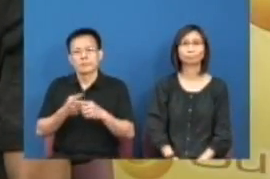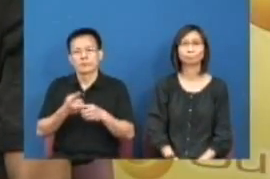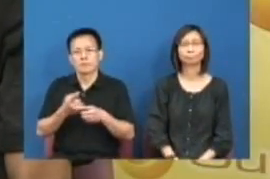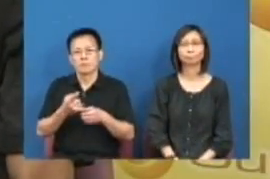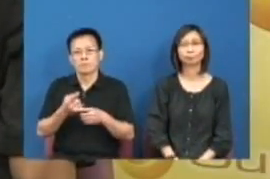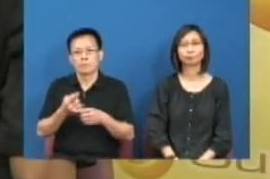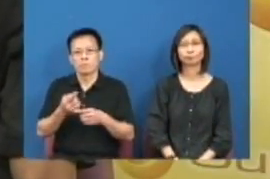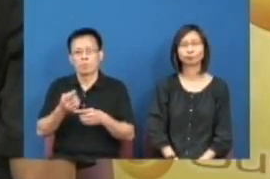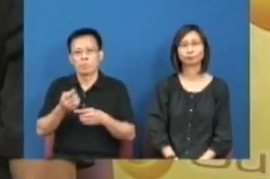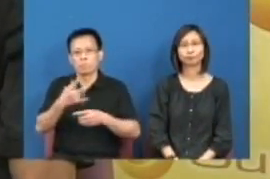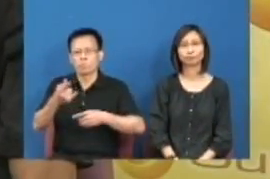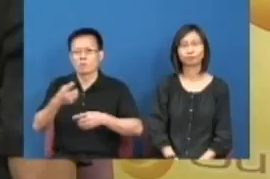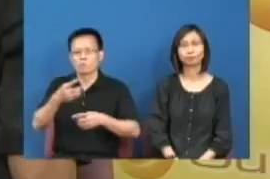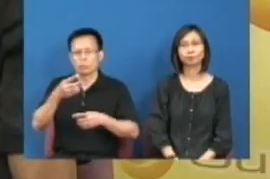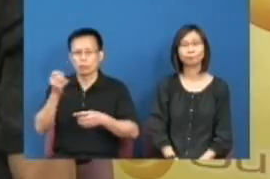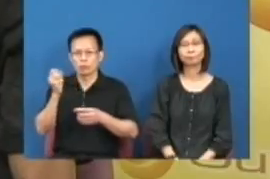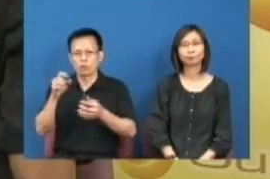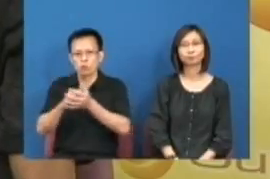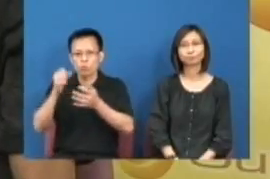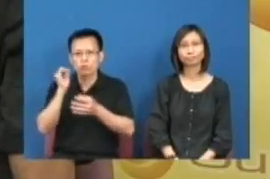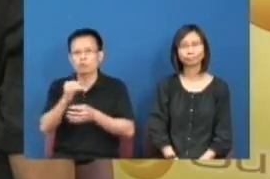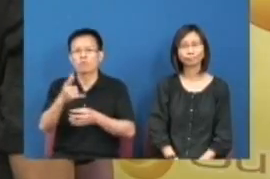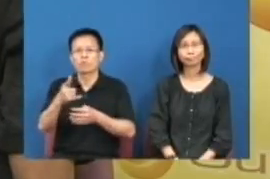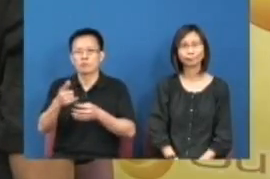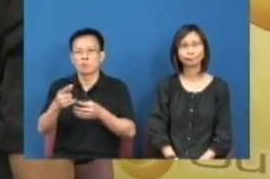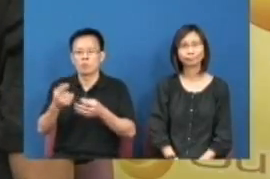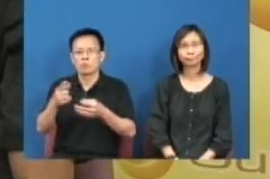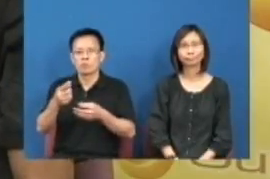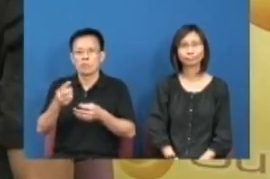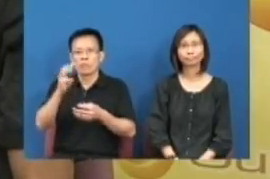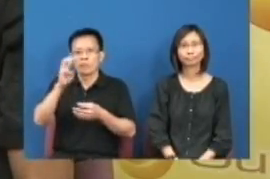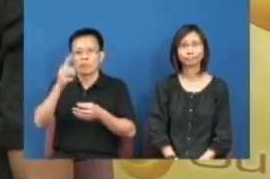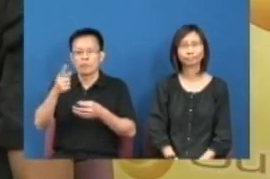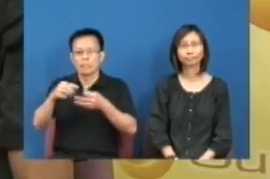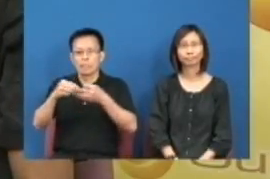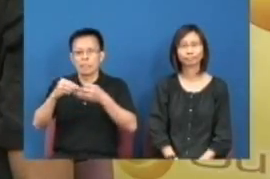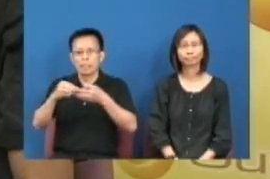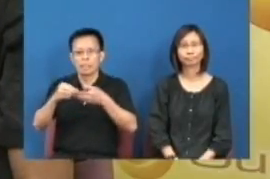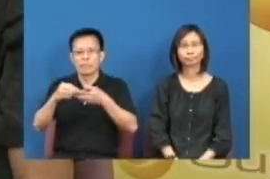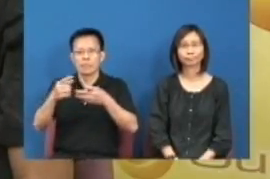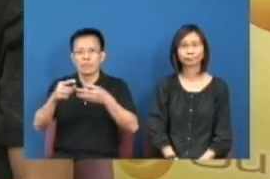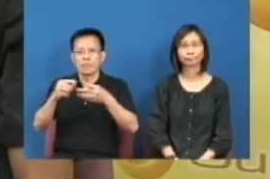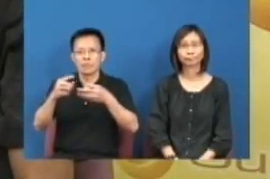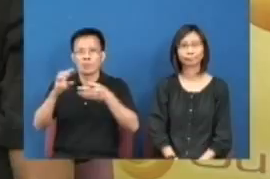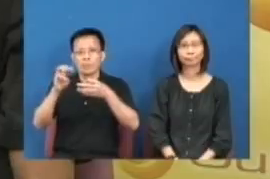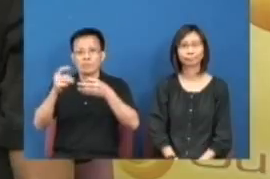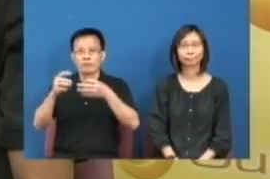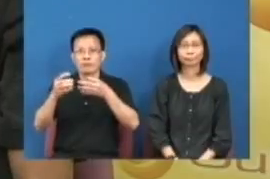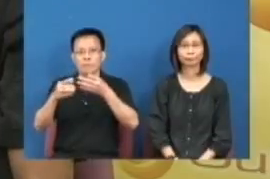冇人需要一個廖輝㗎啦，因為廖輝就係一個所謂懸